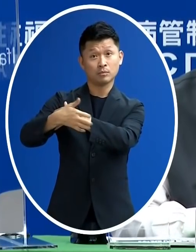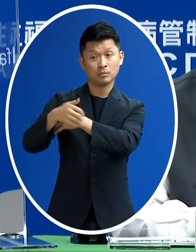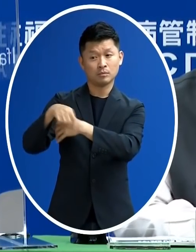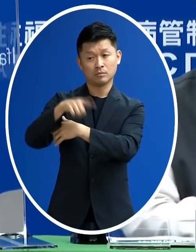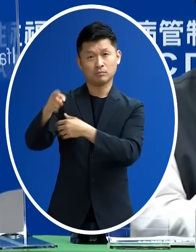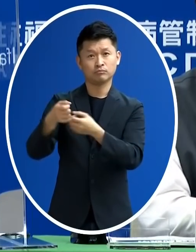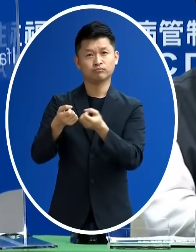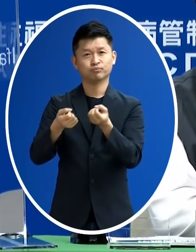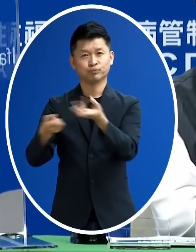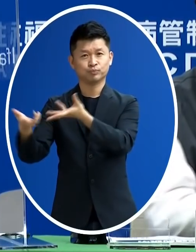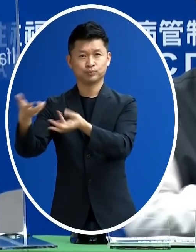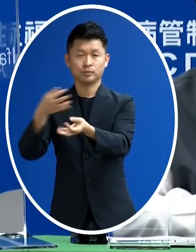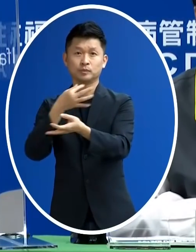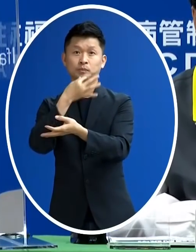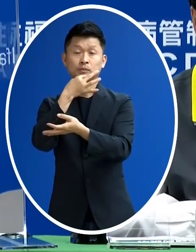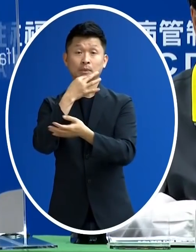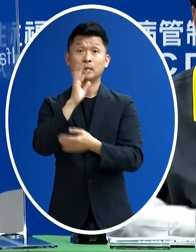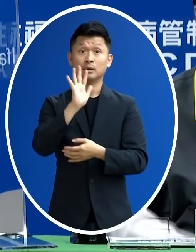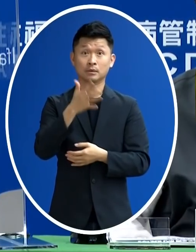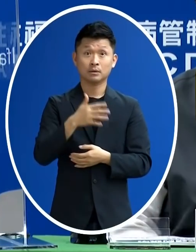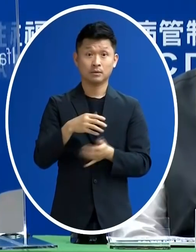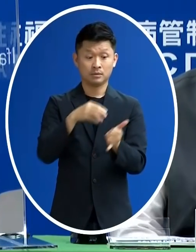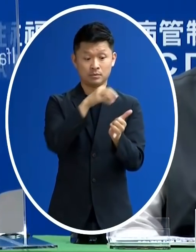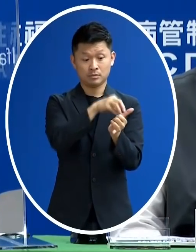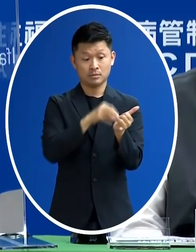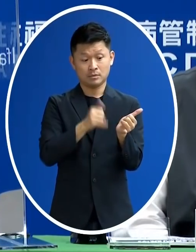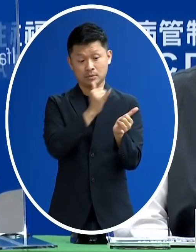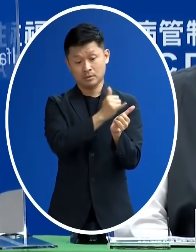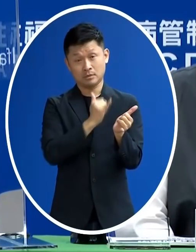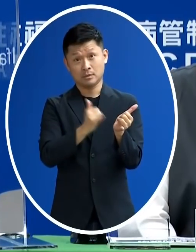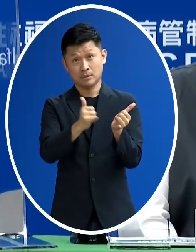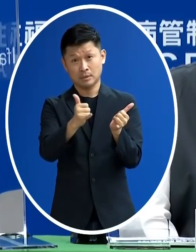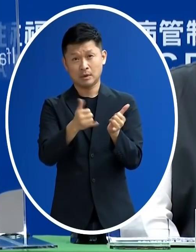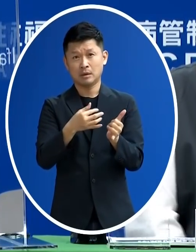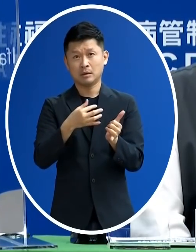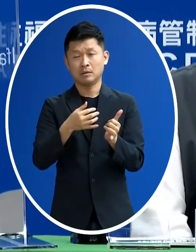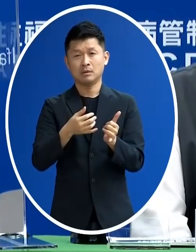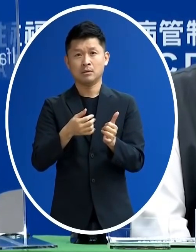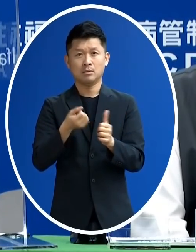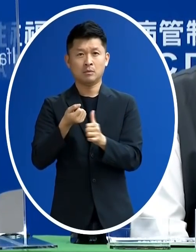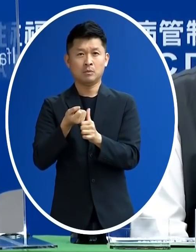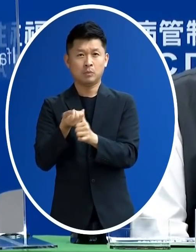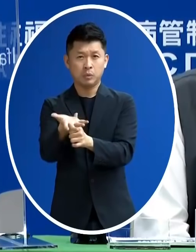县市的案例，哈，就怕它足迹很广泛，好，那